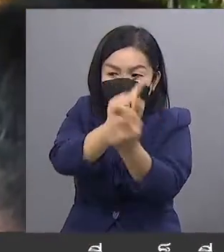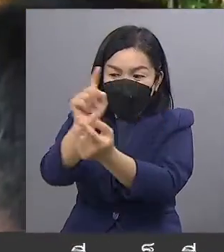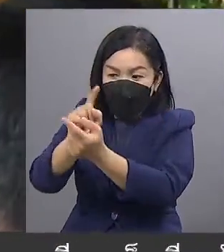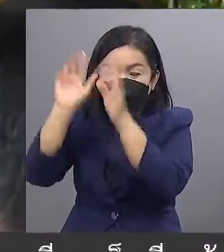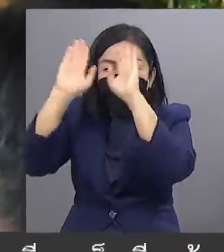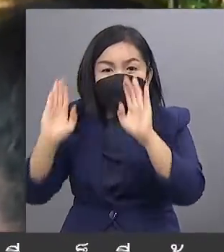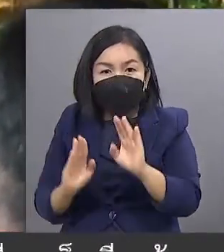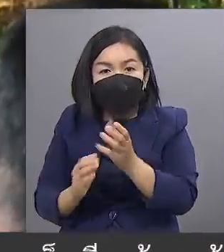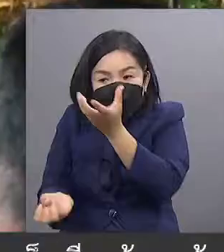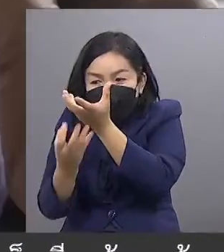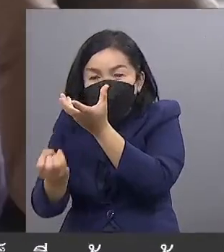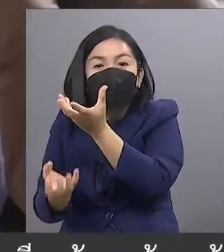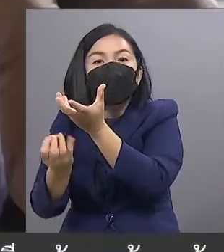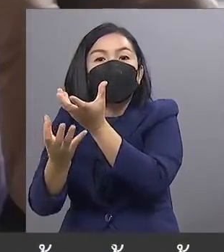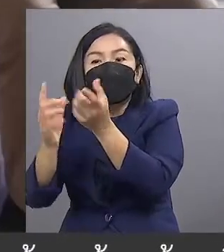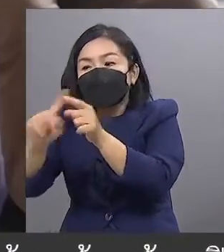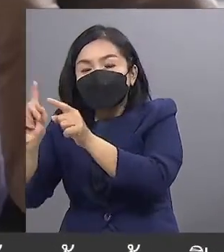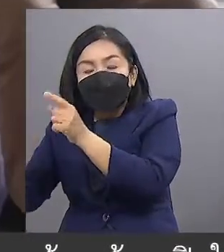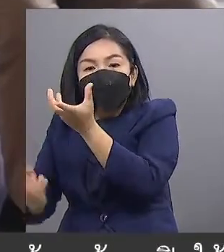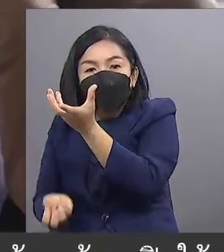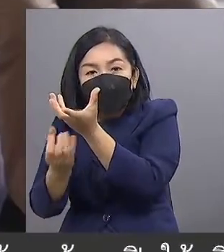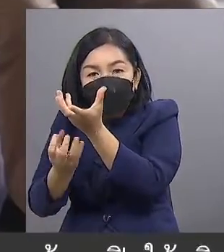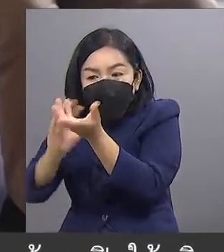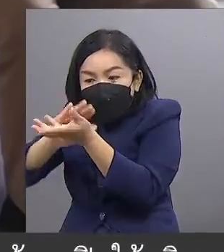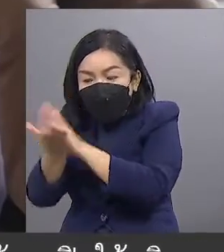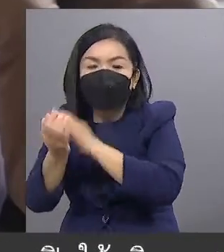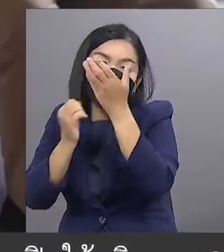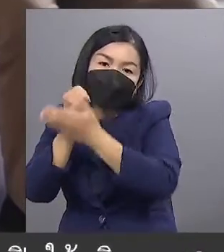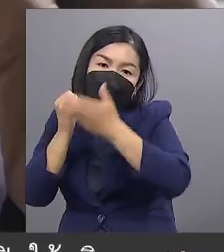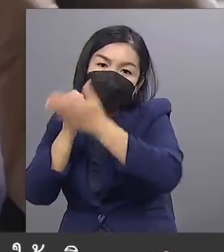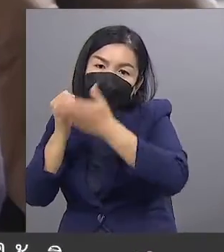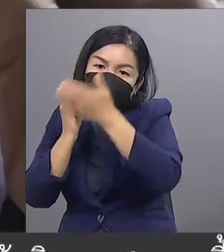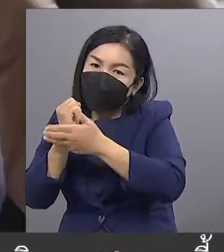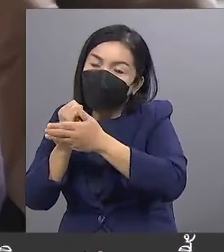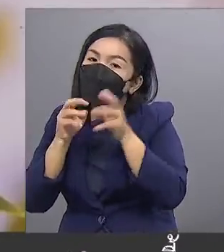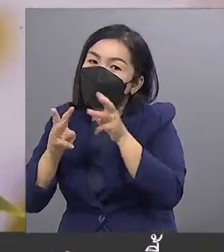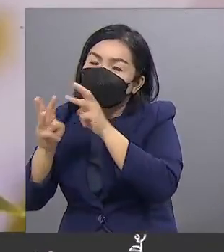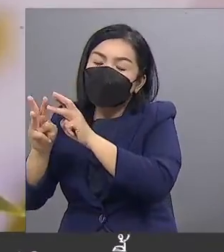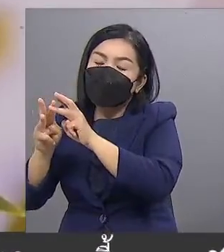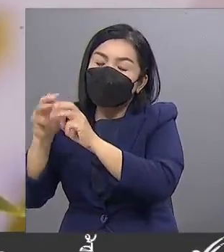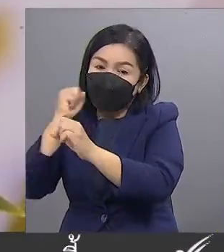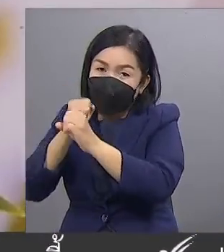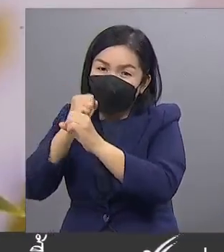ให้มีสารออกฤทธิ์เป็นยาเสพติดจะยังคงถือว่าเป็นการกระทำที่ผิดกฎหมายค่ะอ่ะ